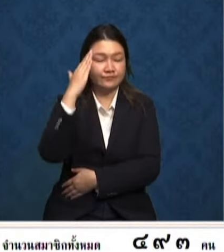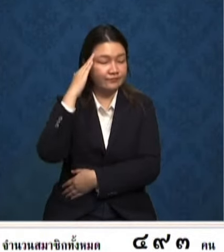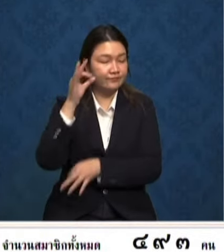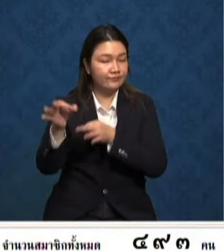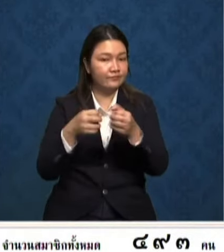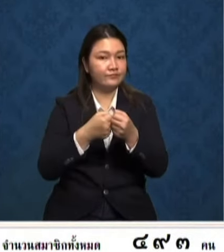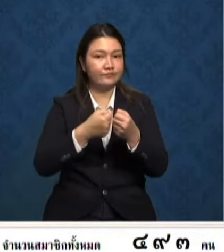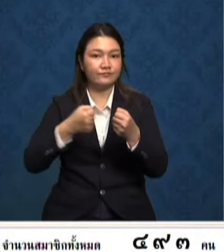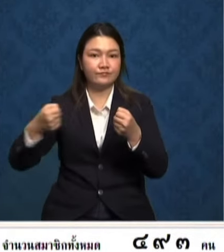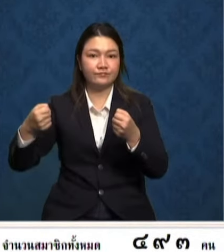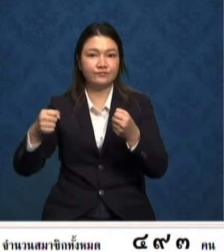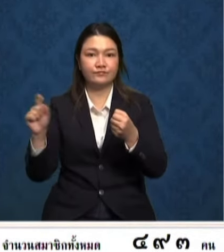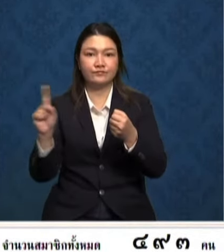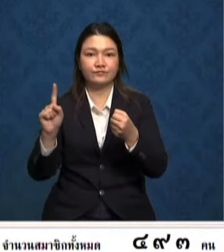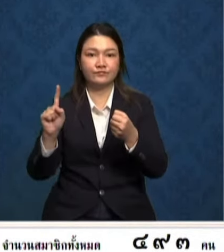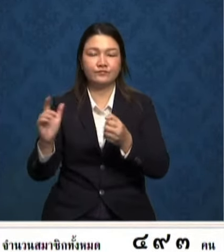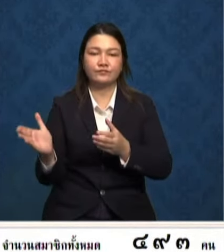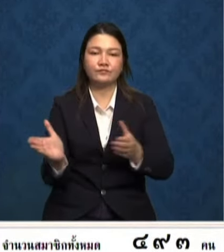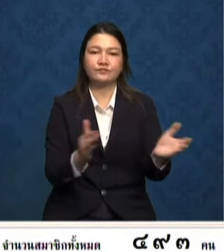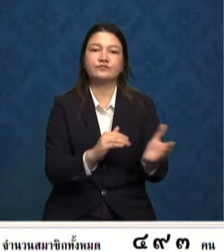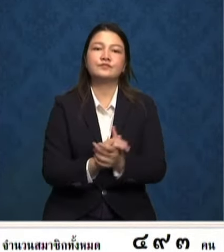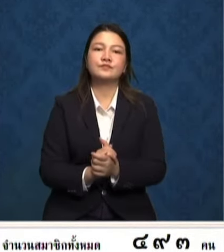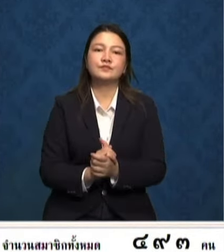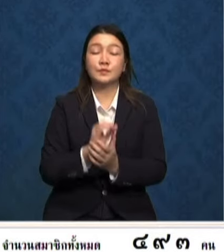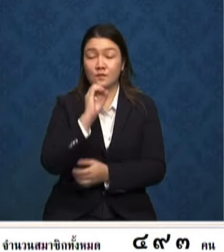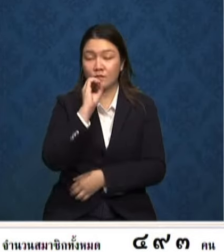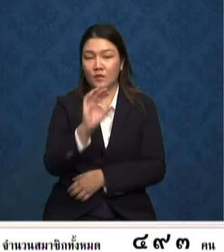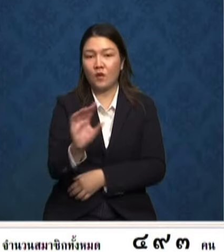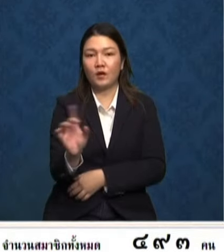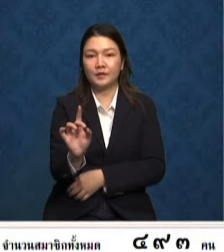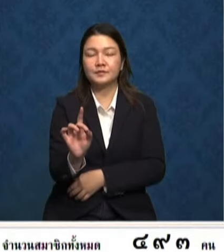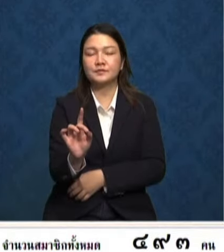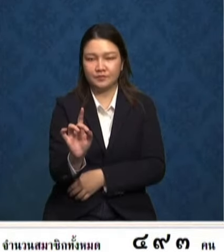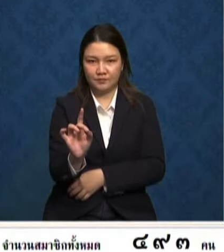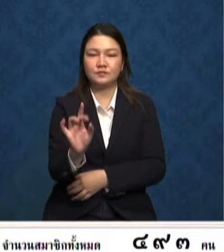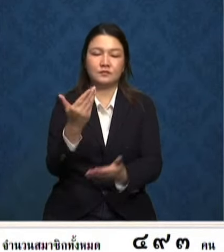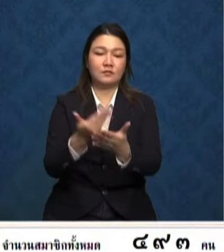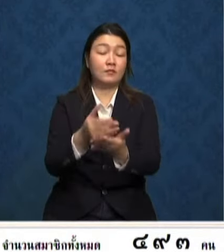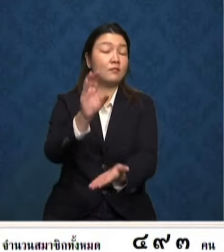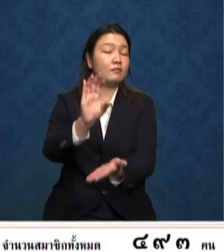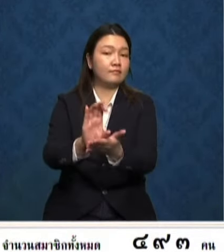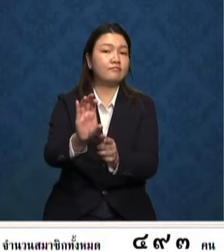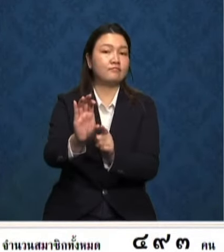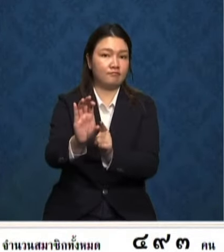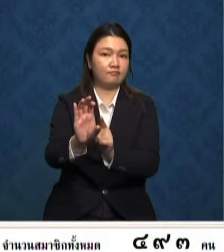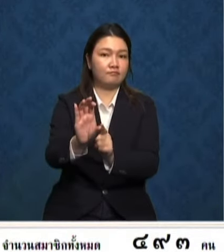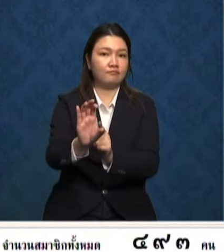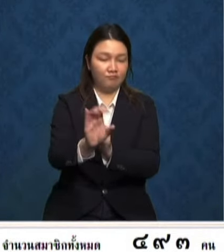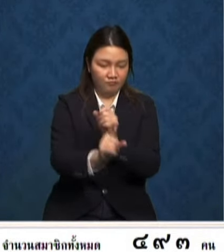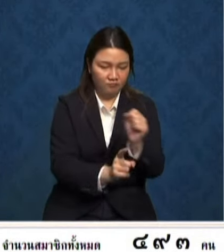ดังนี้ครับท่านประธานครับในการจัดทำงบประมาณรายจ่ายในแต่ละ